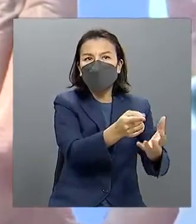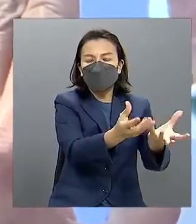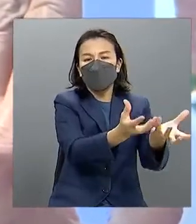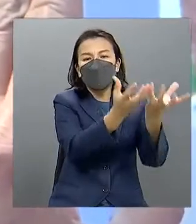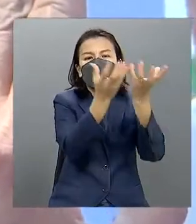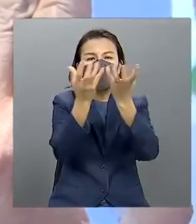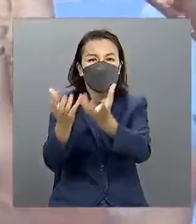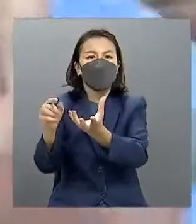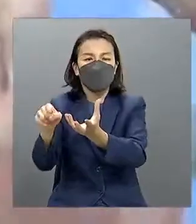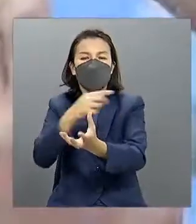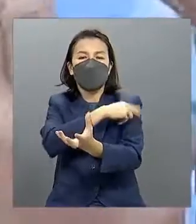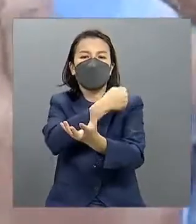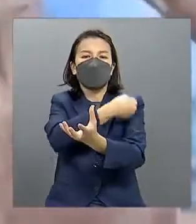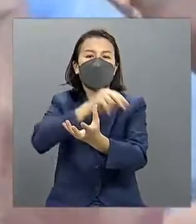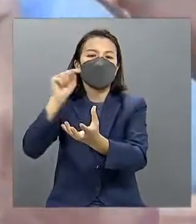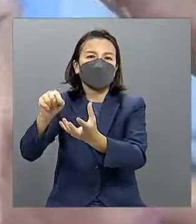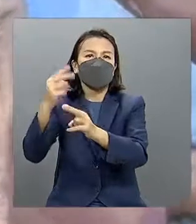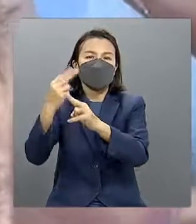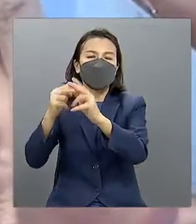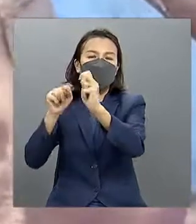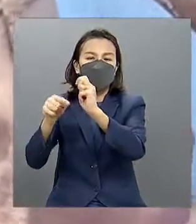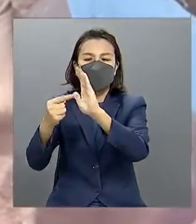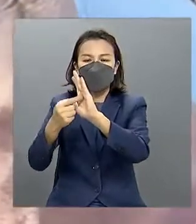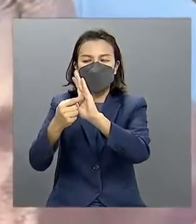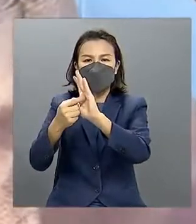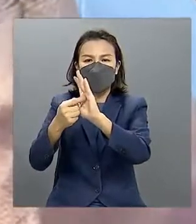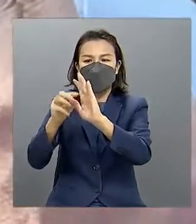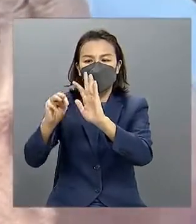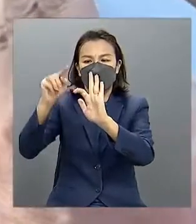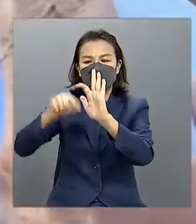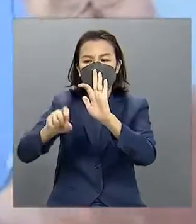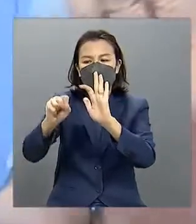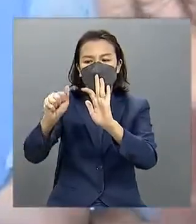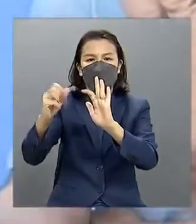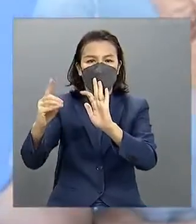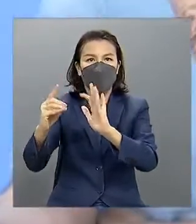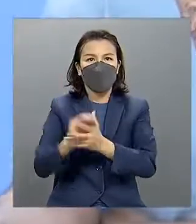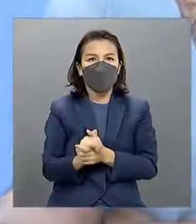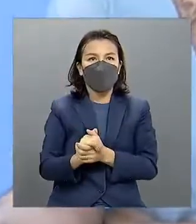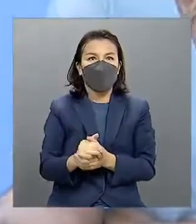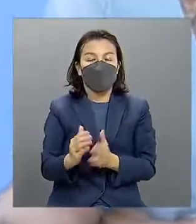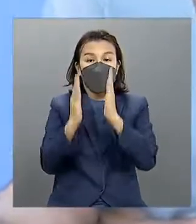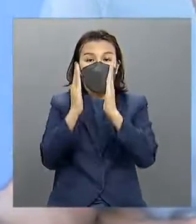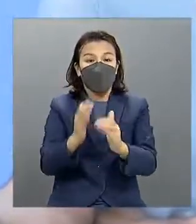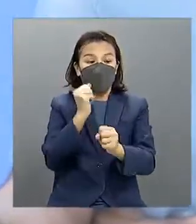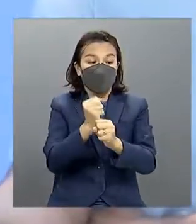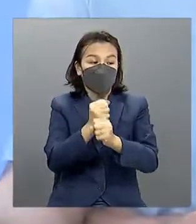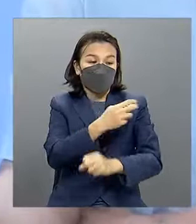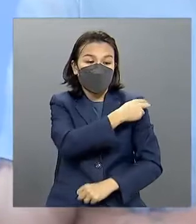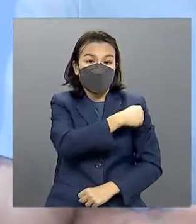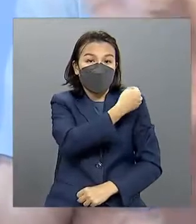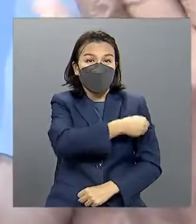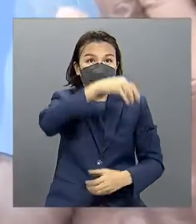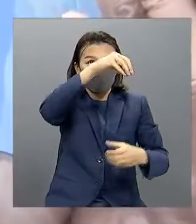โรงพยาบาลแม่สอดครับขณะนี้เราได้ส่งเจ้าหน้าที่สาธารณสุขเราเอาเข้ามาประจำอยู่ในพื้นที่